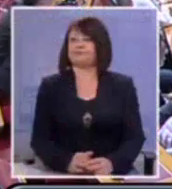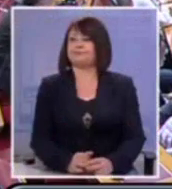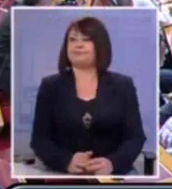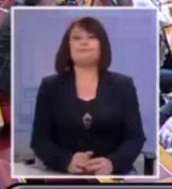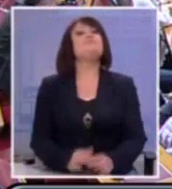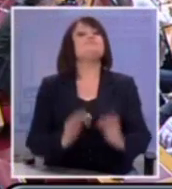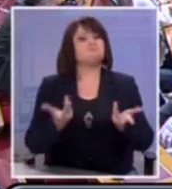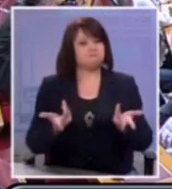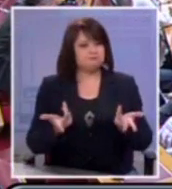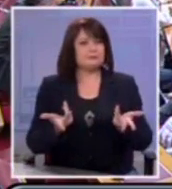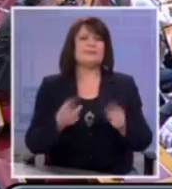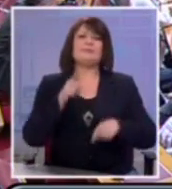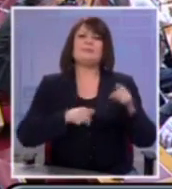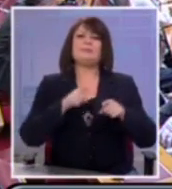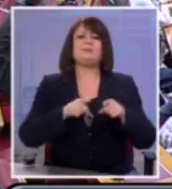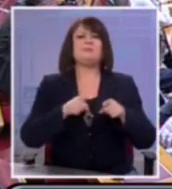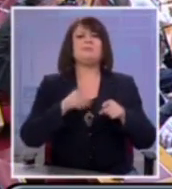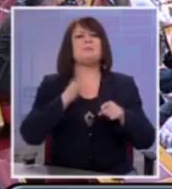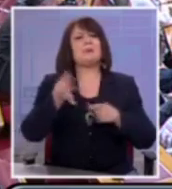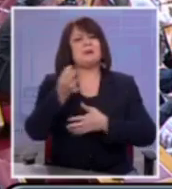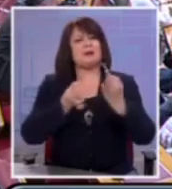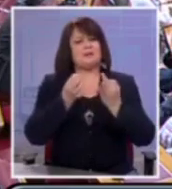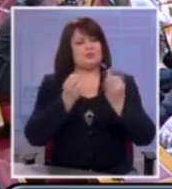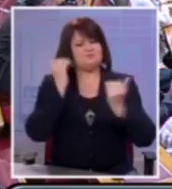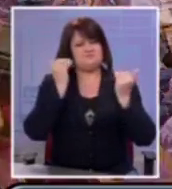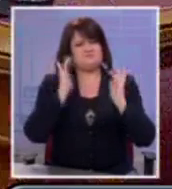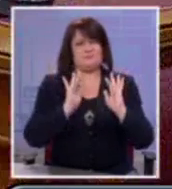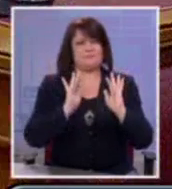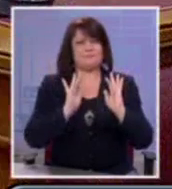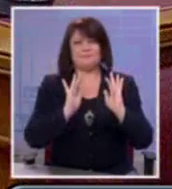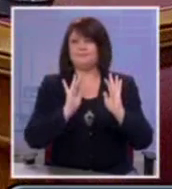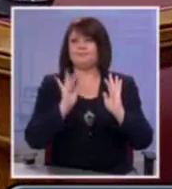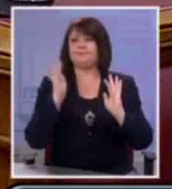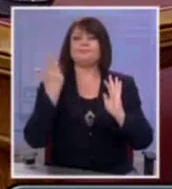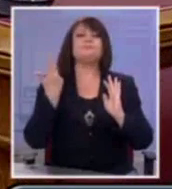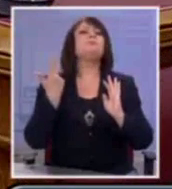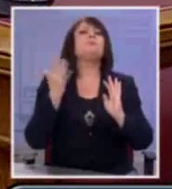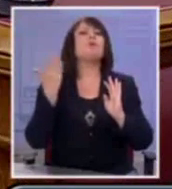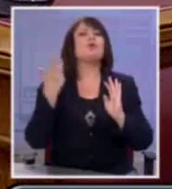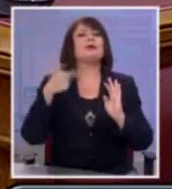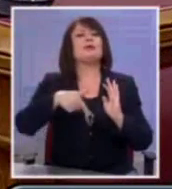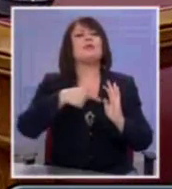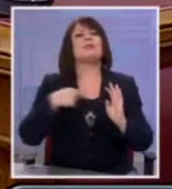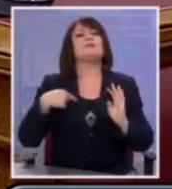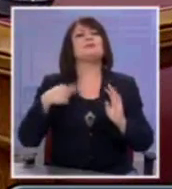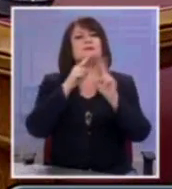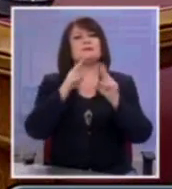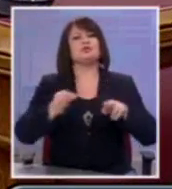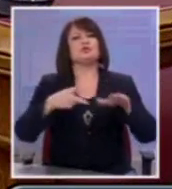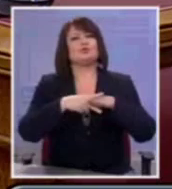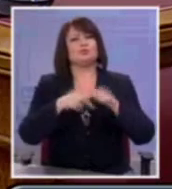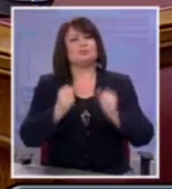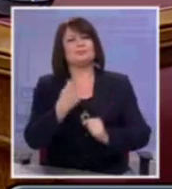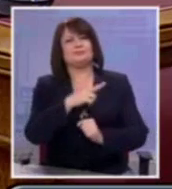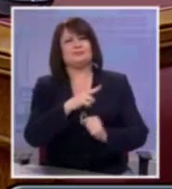Επειδή κάποιοι θα μπορούσαν να αμφισβητήσουν την θέση που είχε ο τότε Γενικός Διευθυντής του Ταμείου σχετικά με το